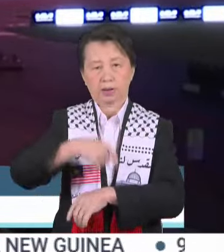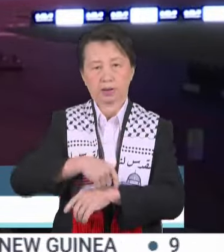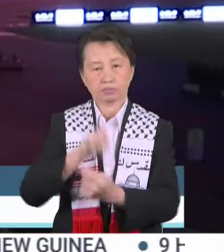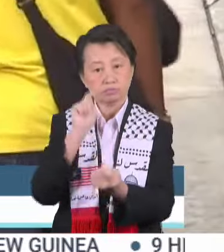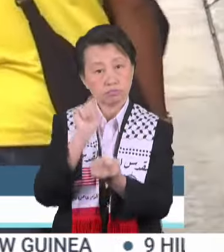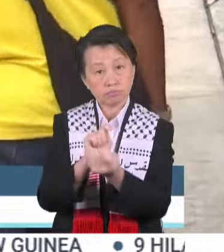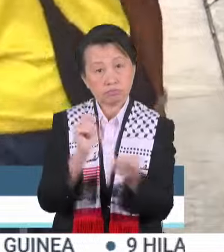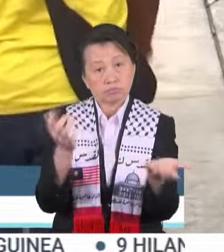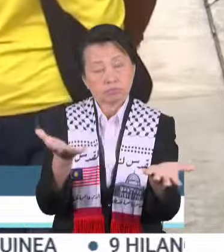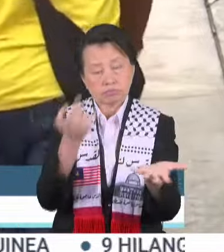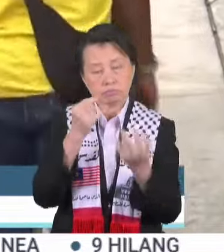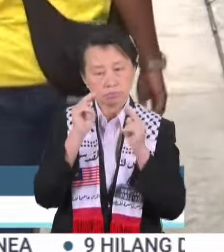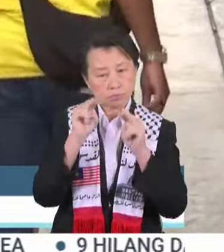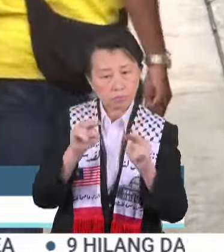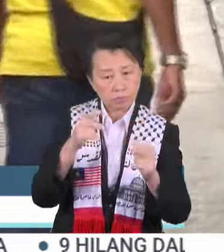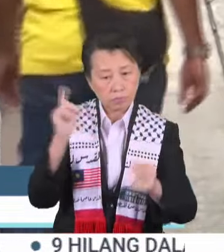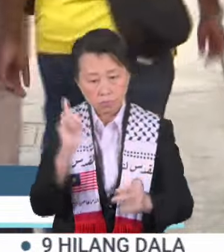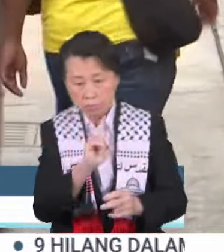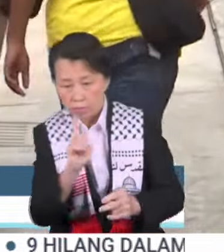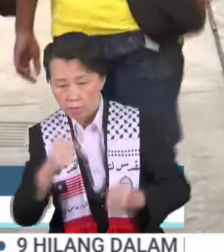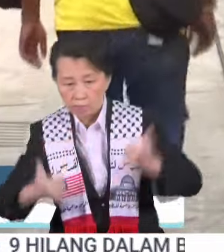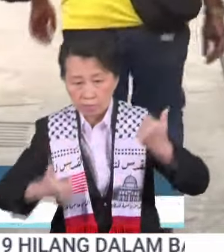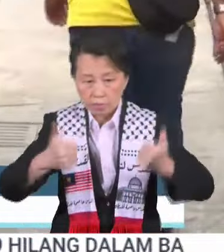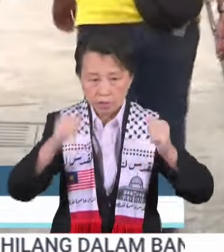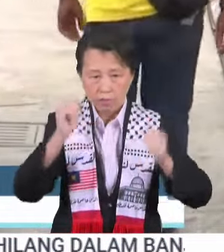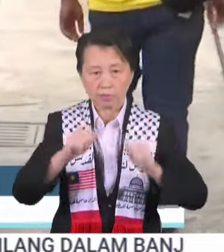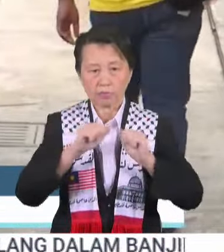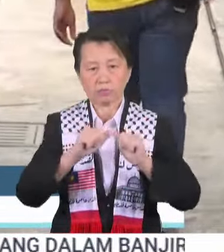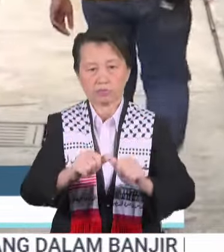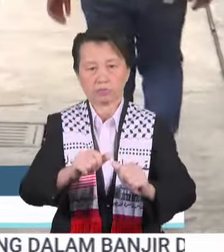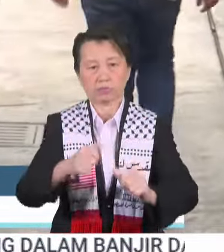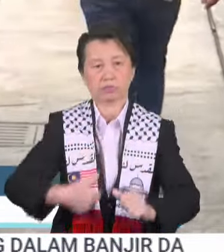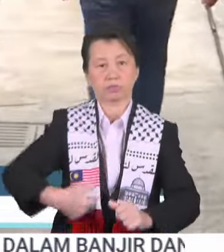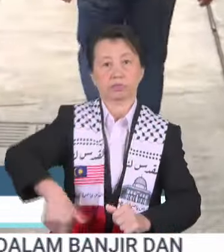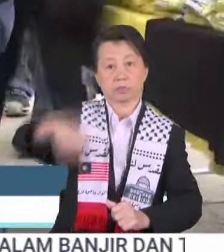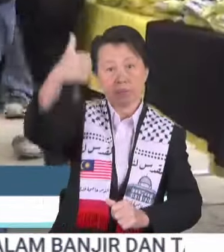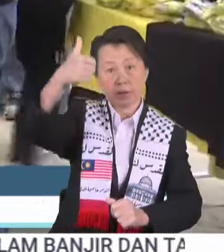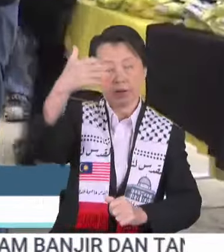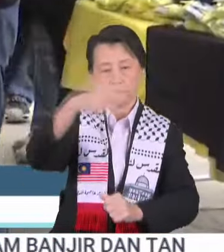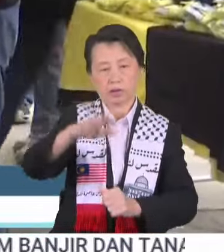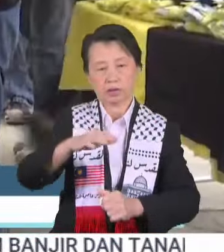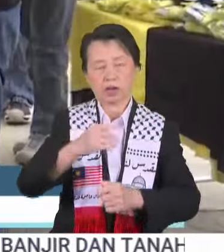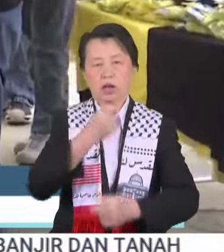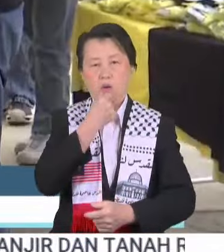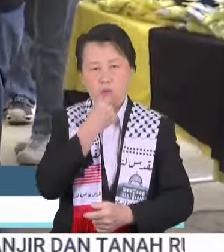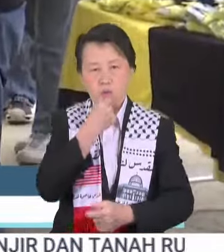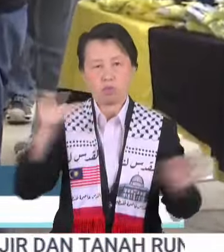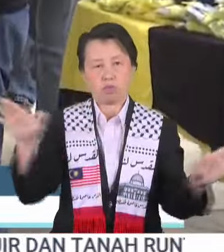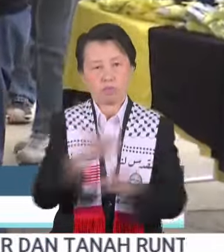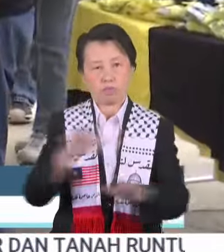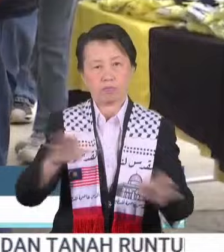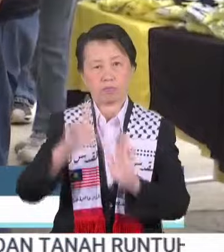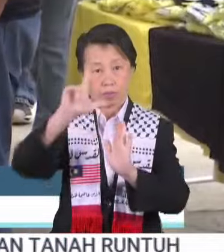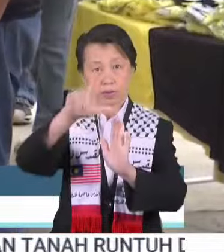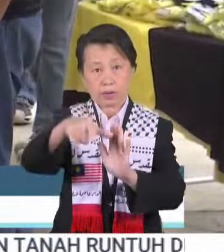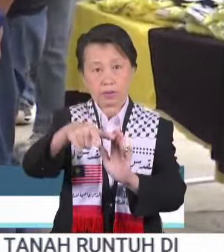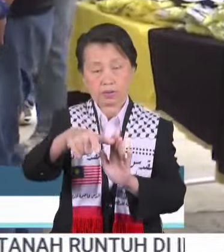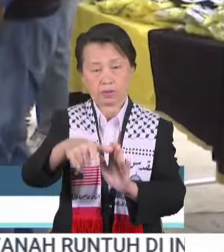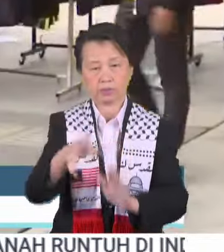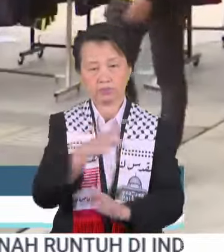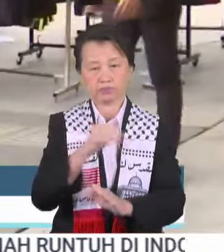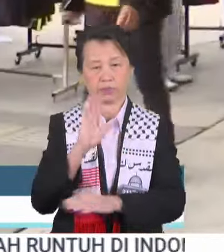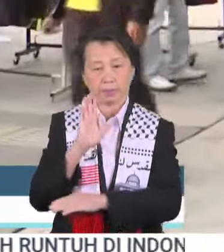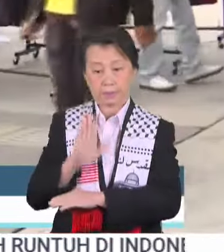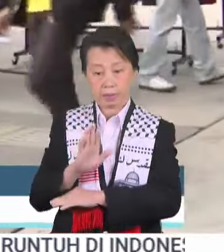penentuan untuk melihat pasukan mana mampu menggegarkan stadium selepas wisel penamat dibunyikan Nanti pada